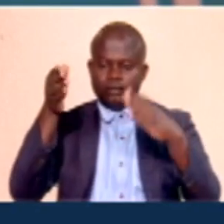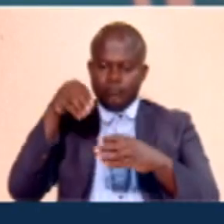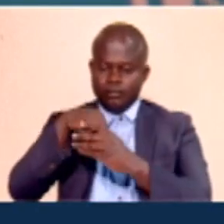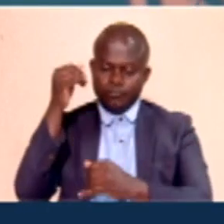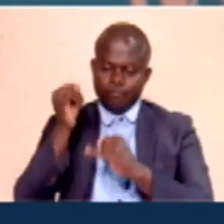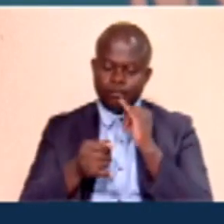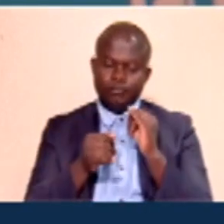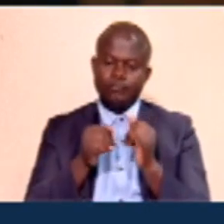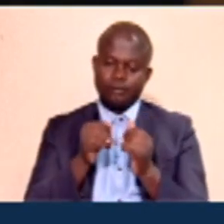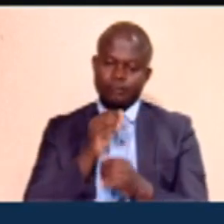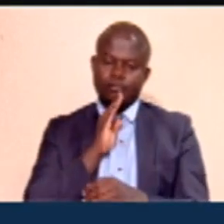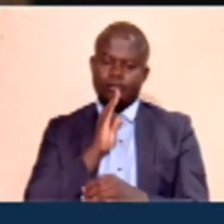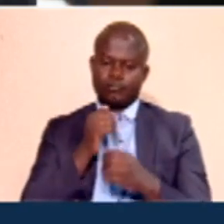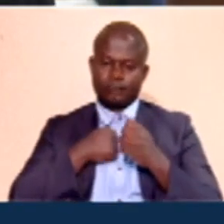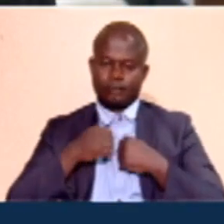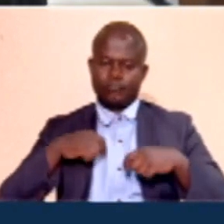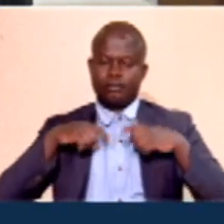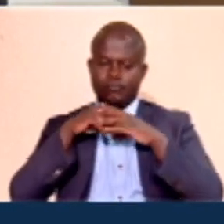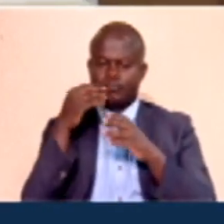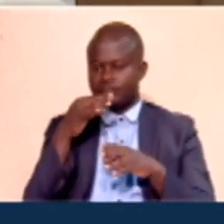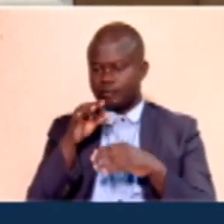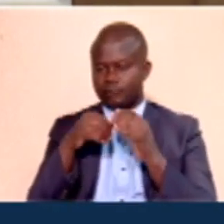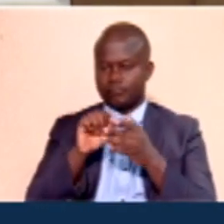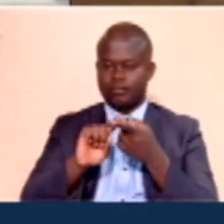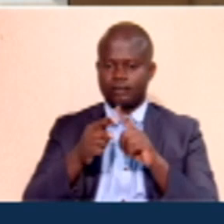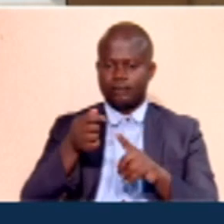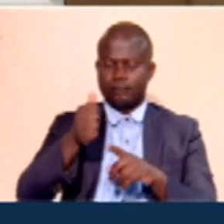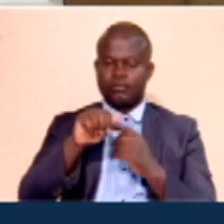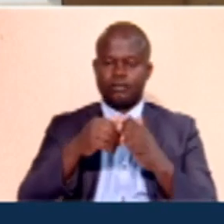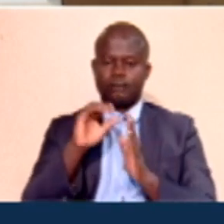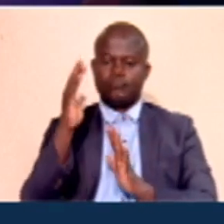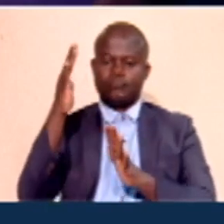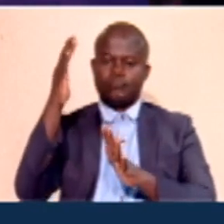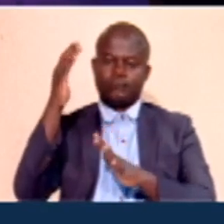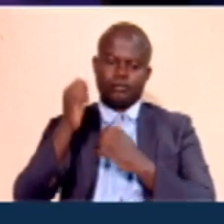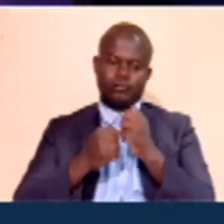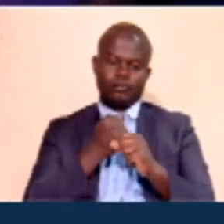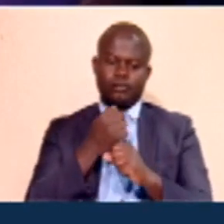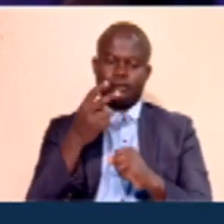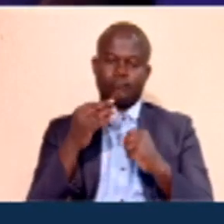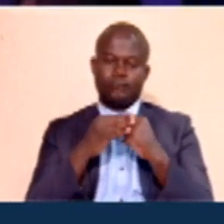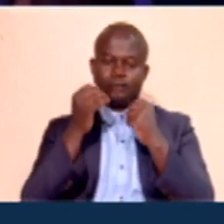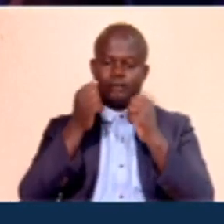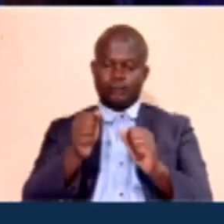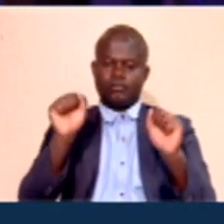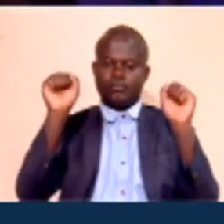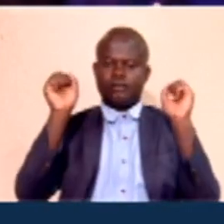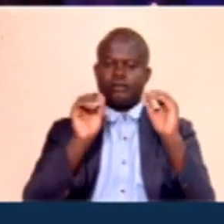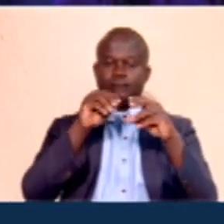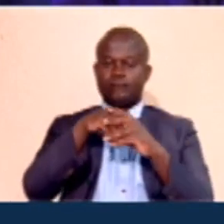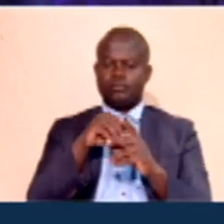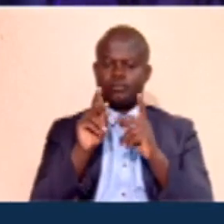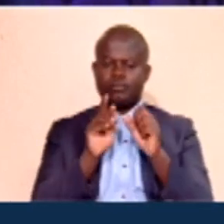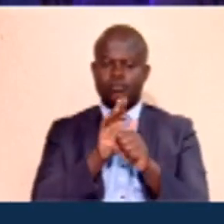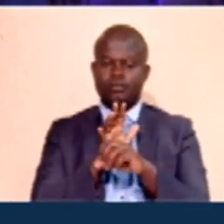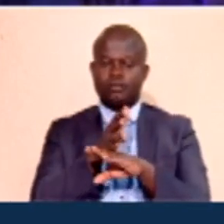z'iki cyumweru abanyarwanda batuye mu Bufaransa ndetse n'inshuti zabo bizije isabukuru ya 28 yo kwibohora. Ni ibirori byitabiriwe n'abantu